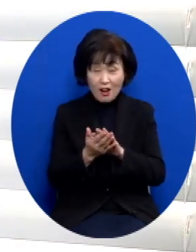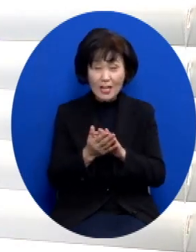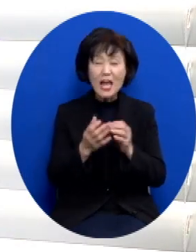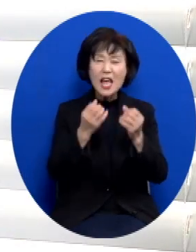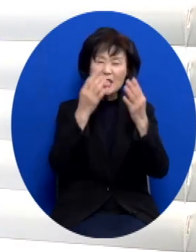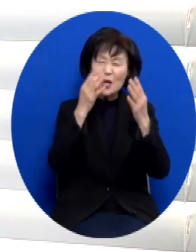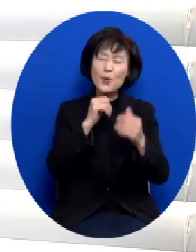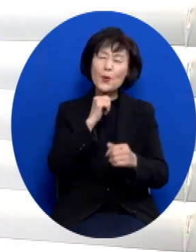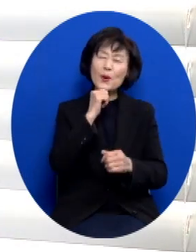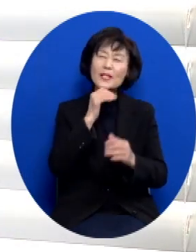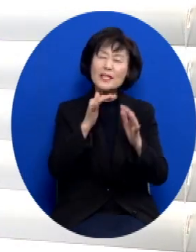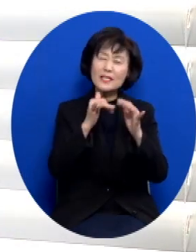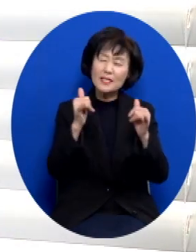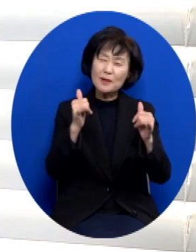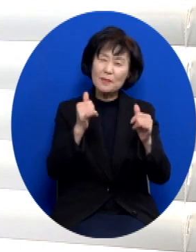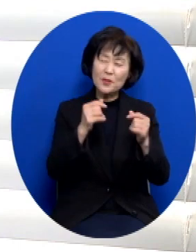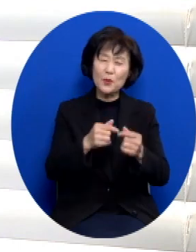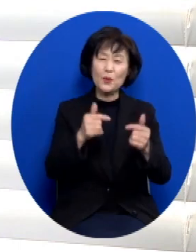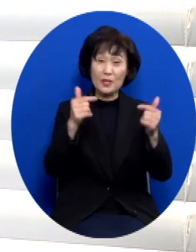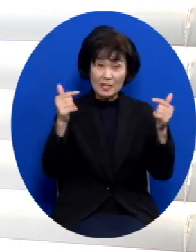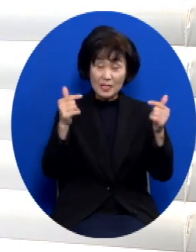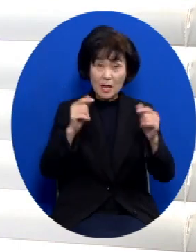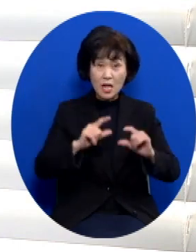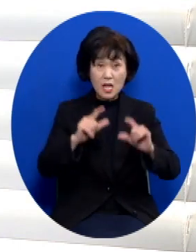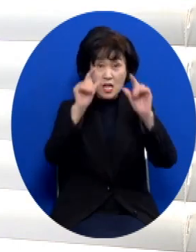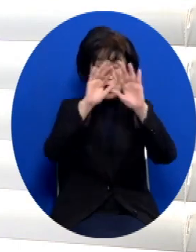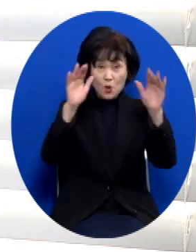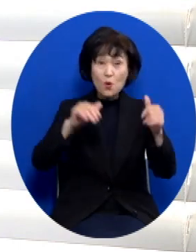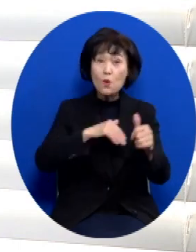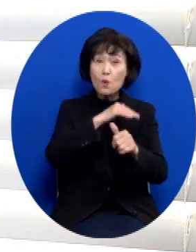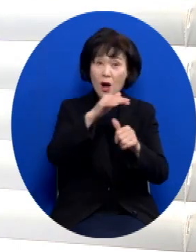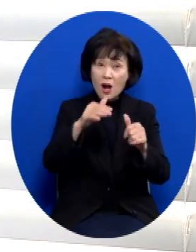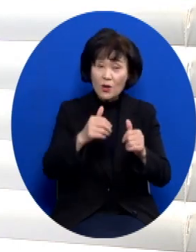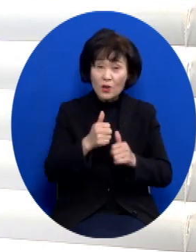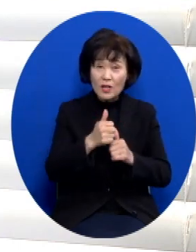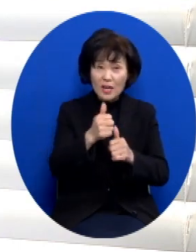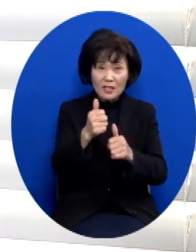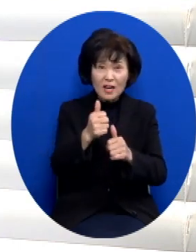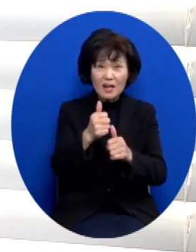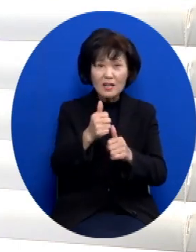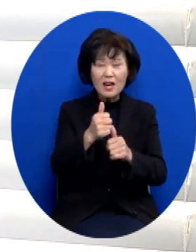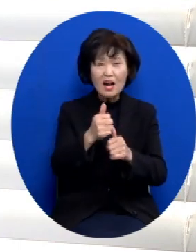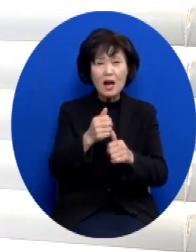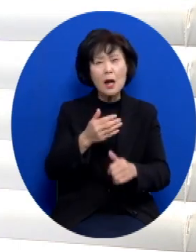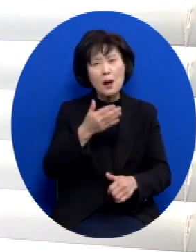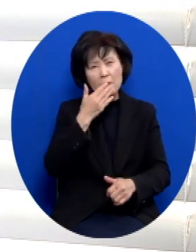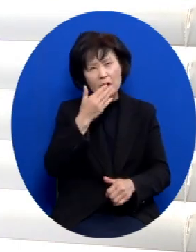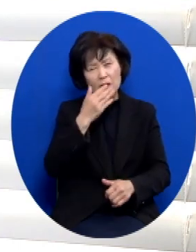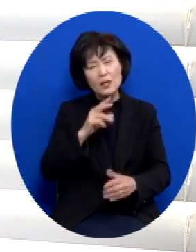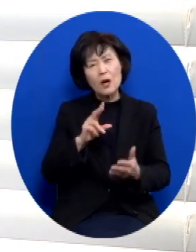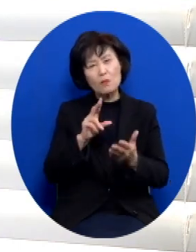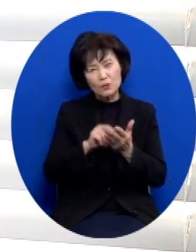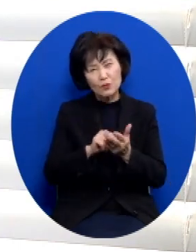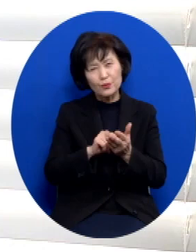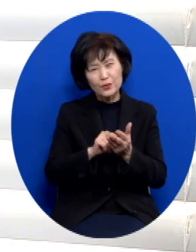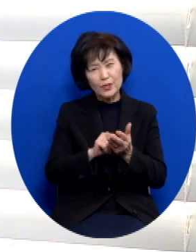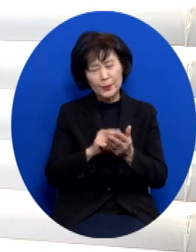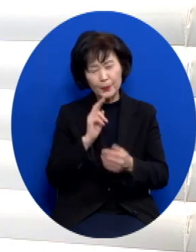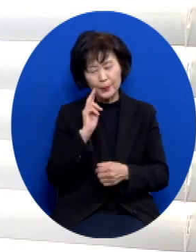늘어나고 기후 환경에 따라서 오히려 대지구의 그 식량 문제가 심각한